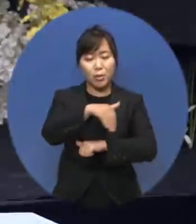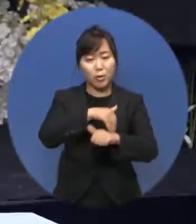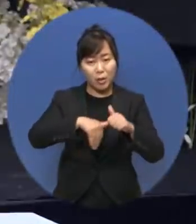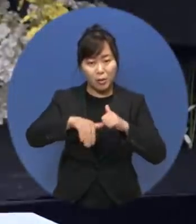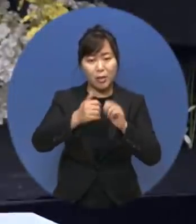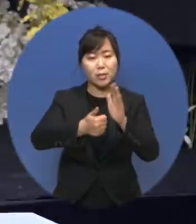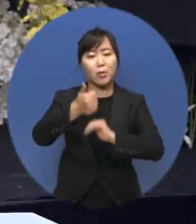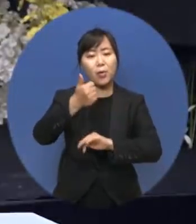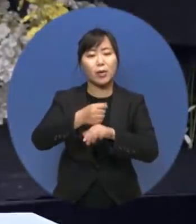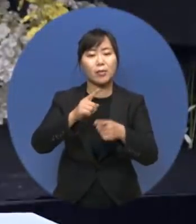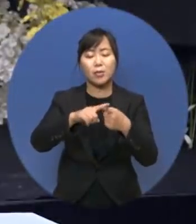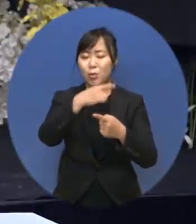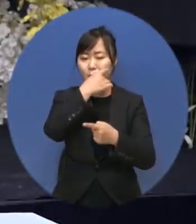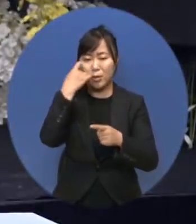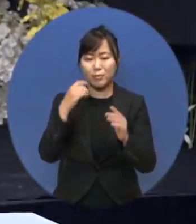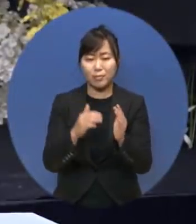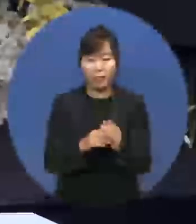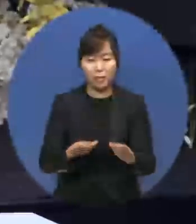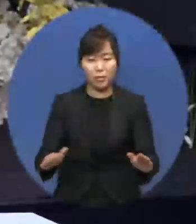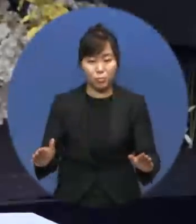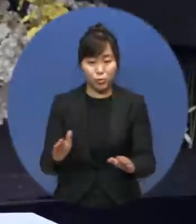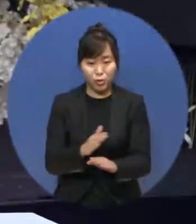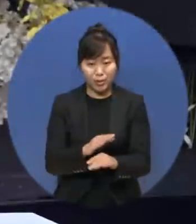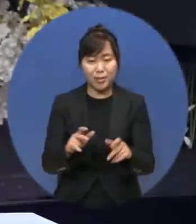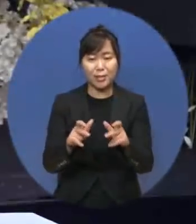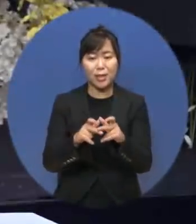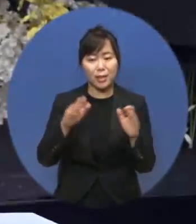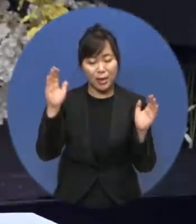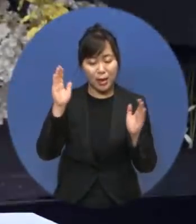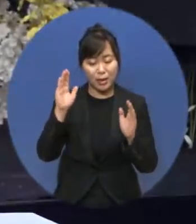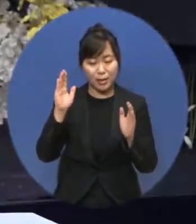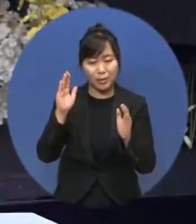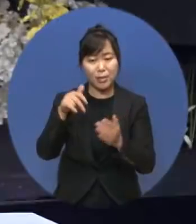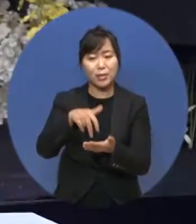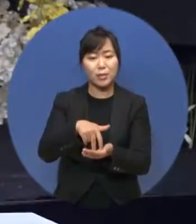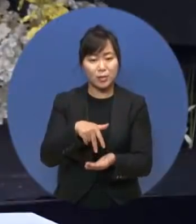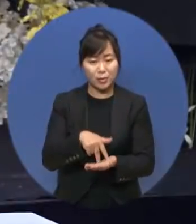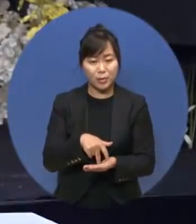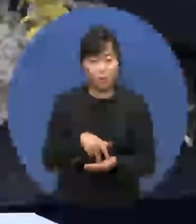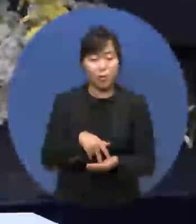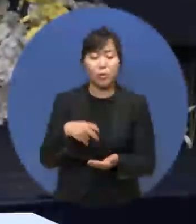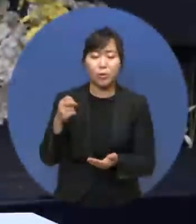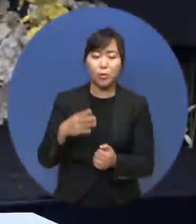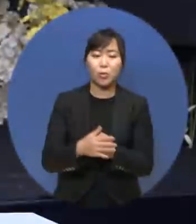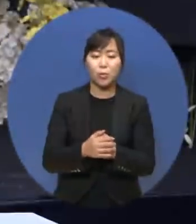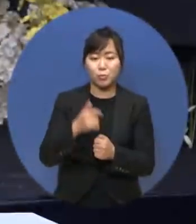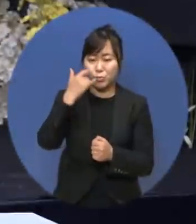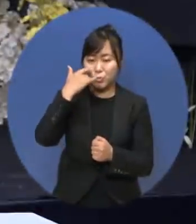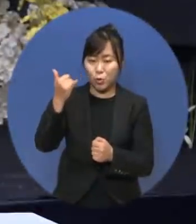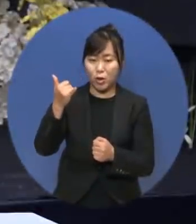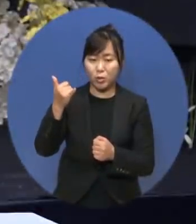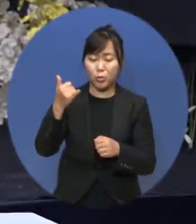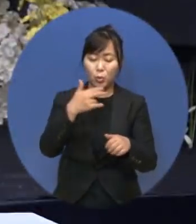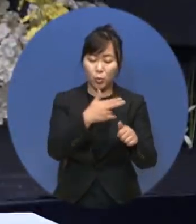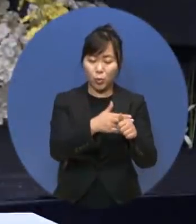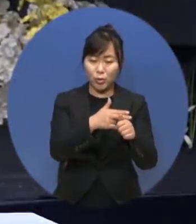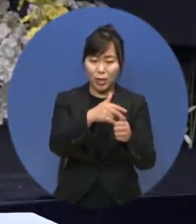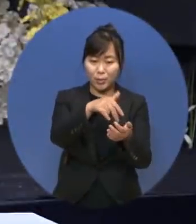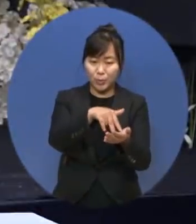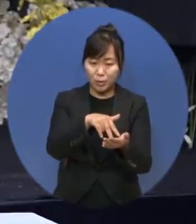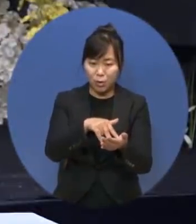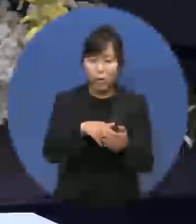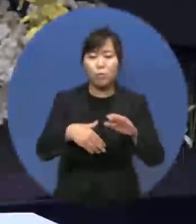현황과 성과들을 살펴봤습니다. 지금부터는 이 장애 학생의 관점에서 또 그 학부모와 교사의